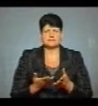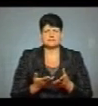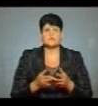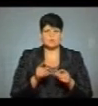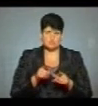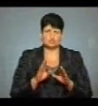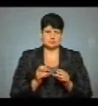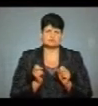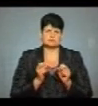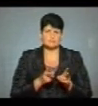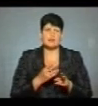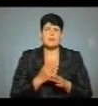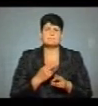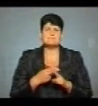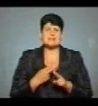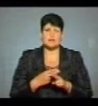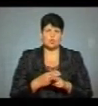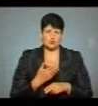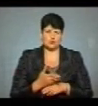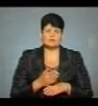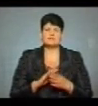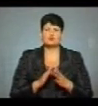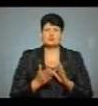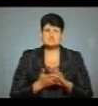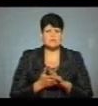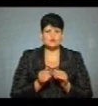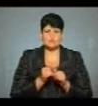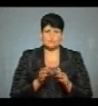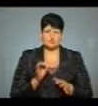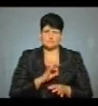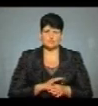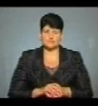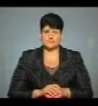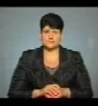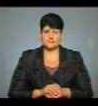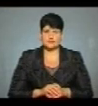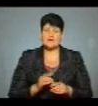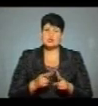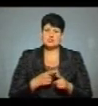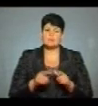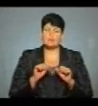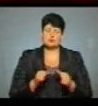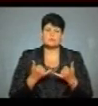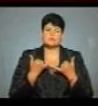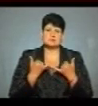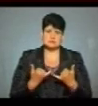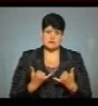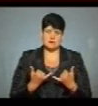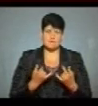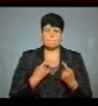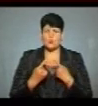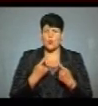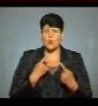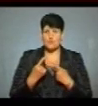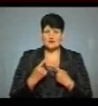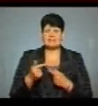на здачу металолом. Вони вже в такому стані, що це неможливо використати. Чи можемо ми зараз проговорити